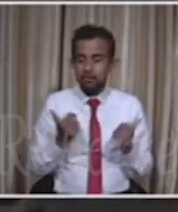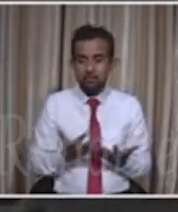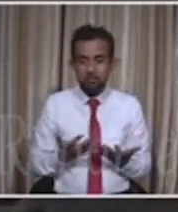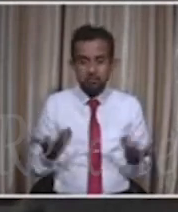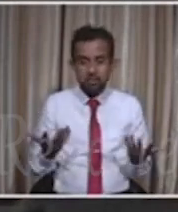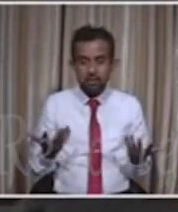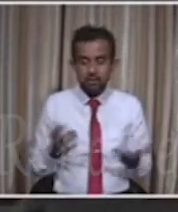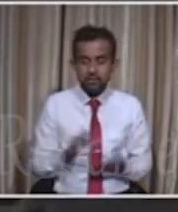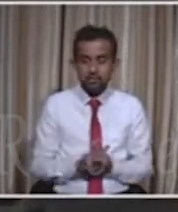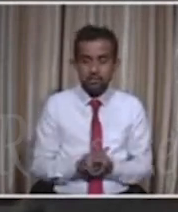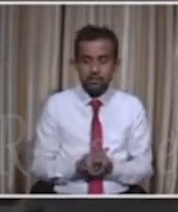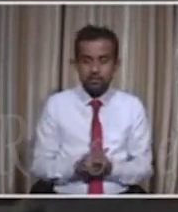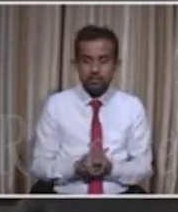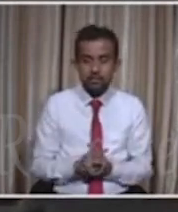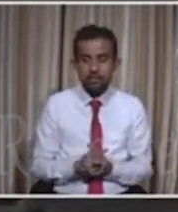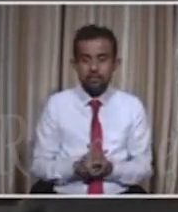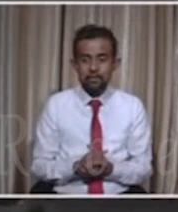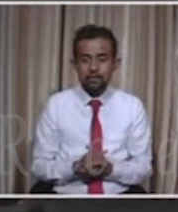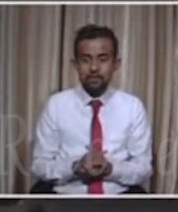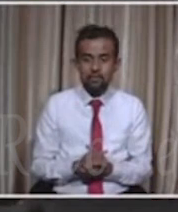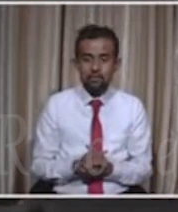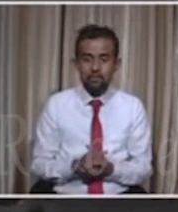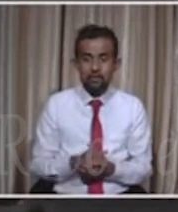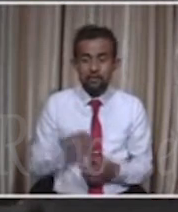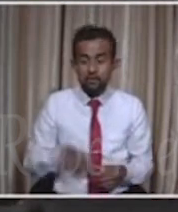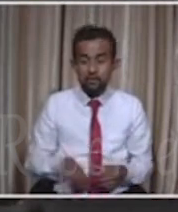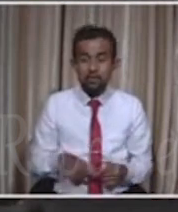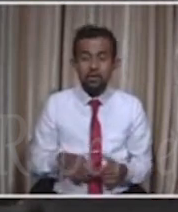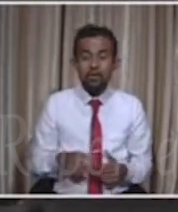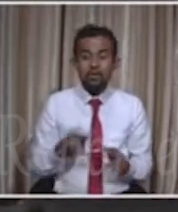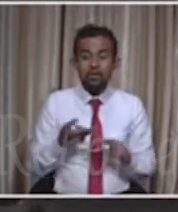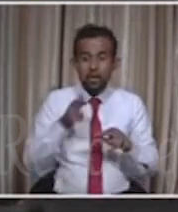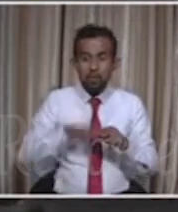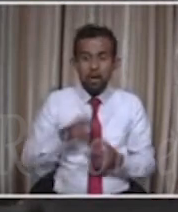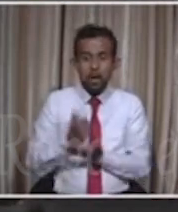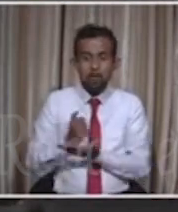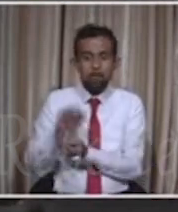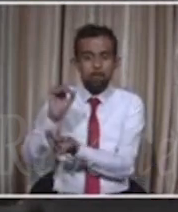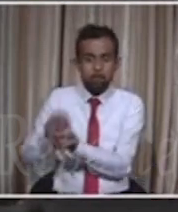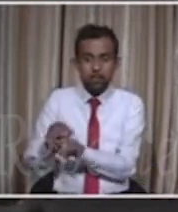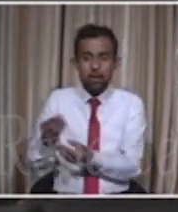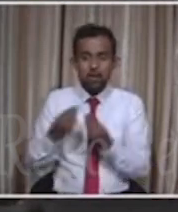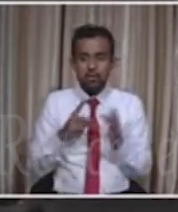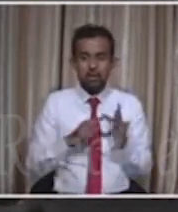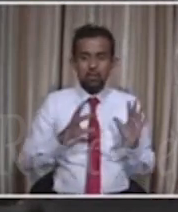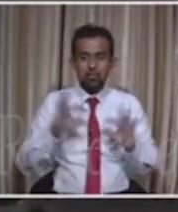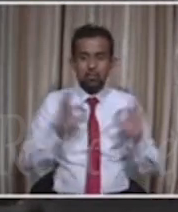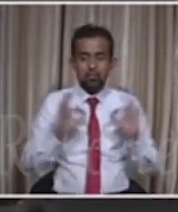පුළුවන් කමක් නැහැ කියන එක මේ වෙලේ මතක් කරන්න ඕනේ මොකද අර්ථසාධක අරමුදල බැංකුවේ දාලා ලැබෙන පොලියෙන්